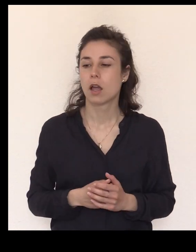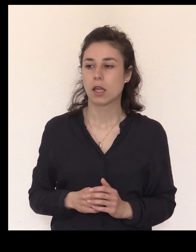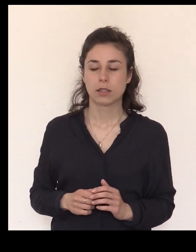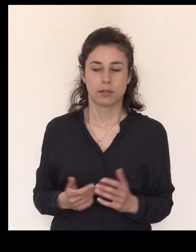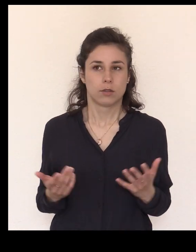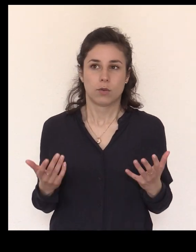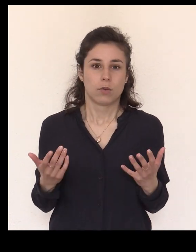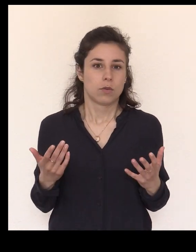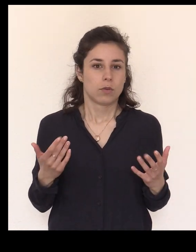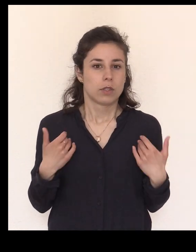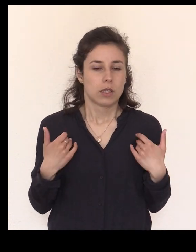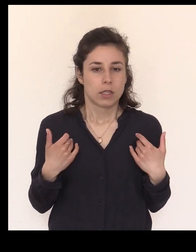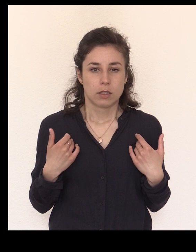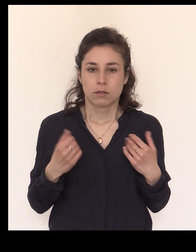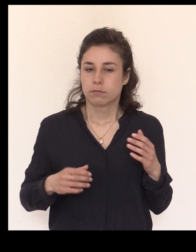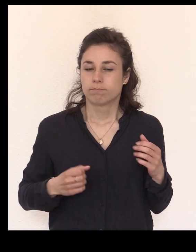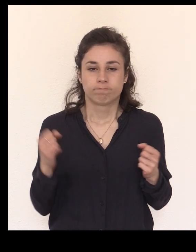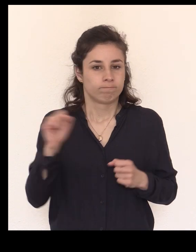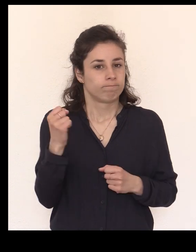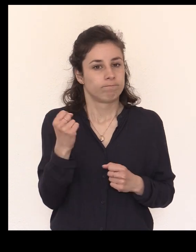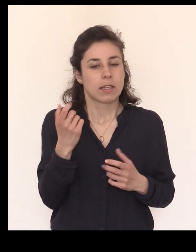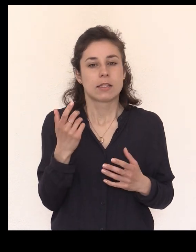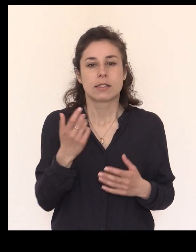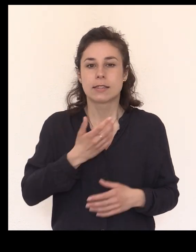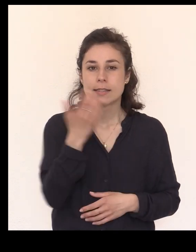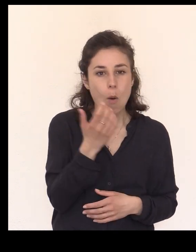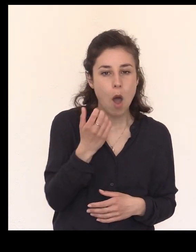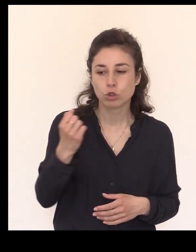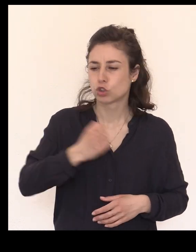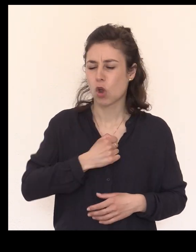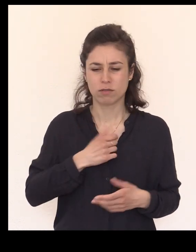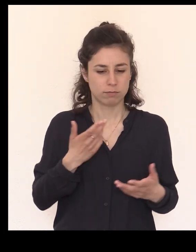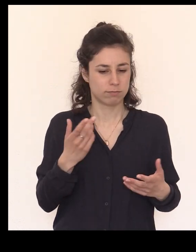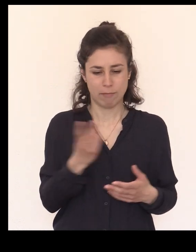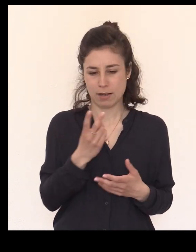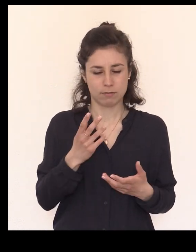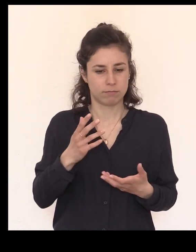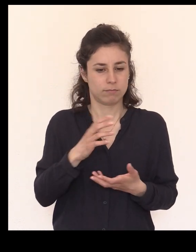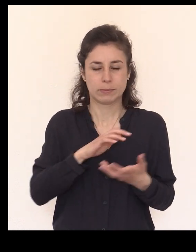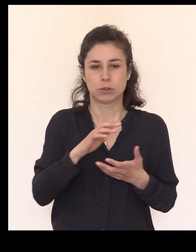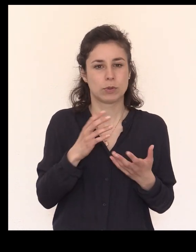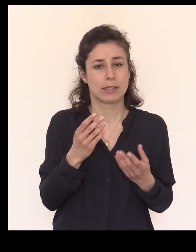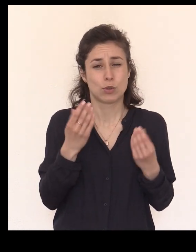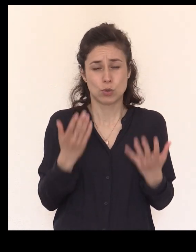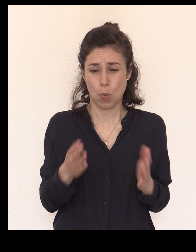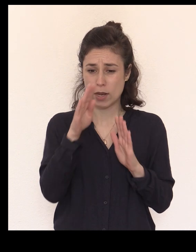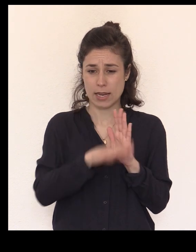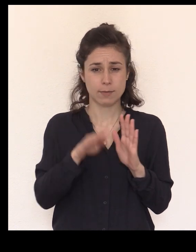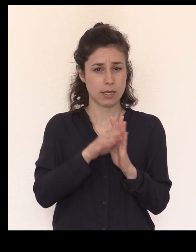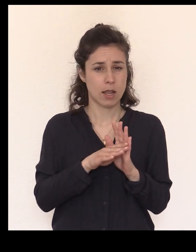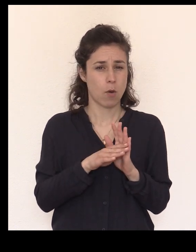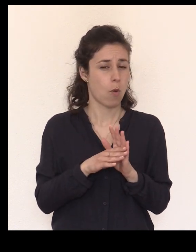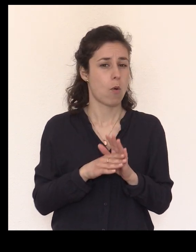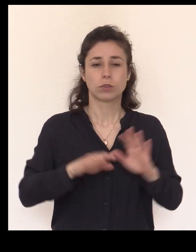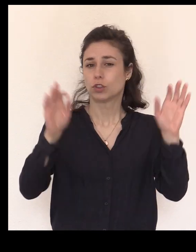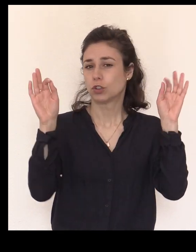war zuerst total sauer. Also ich war geschockt und sauer. Eine Art der Diskriminierung der